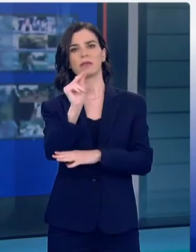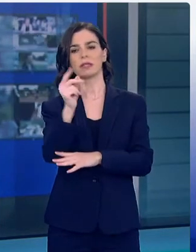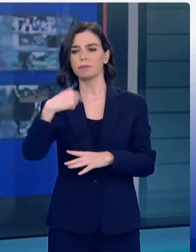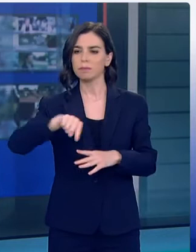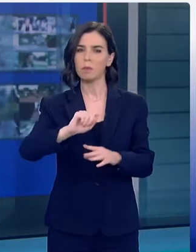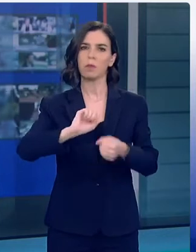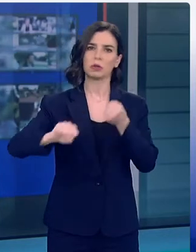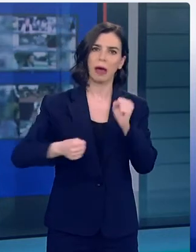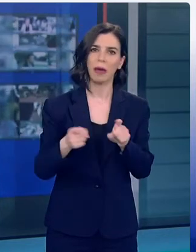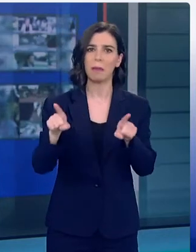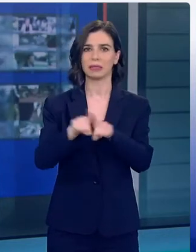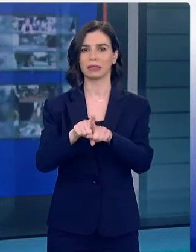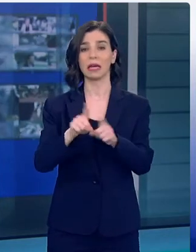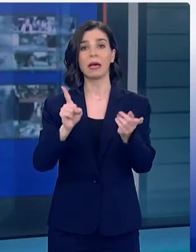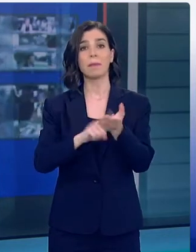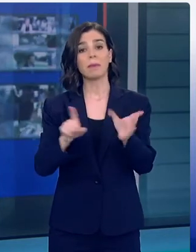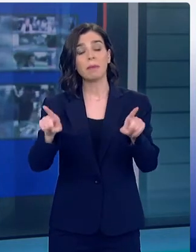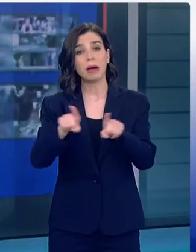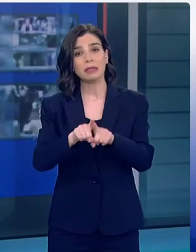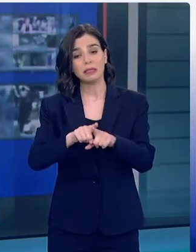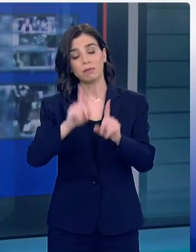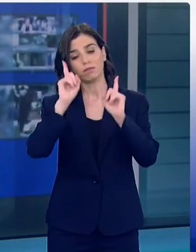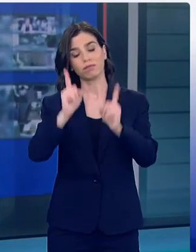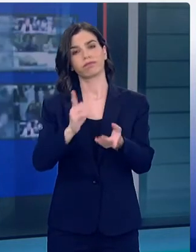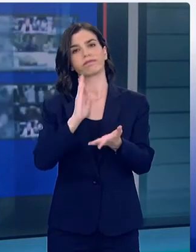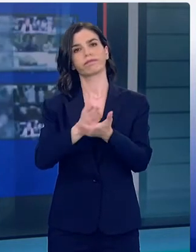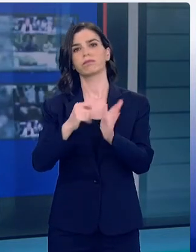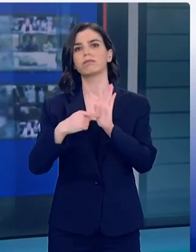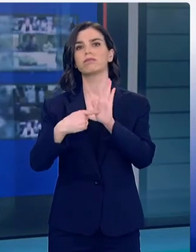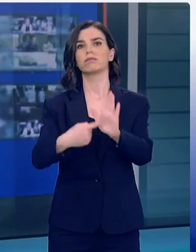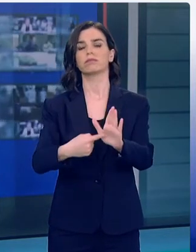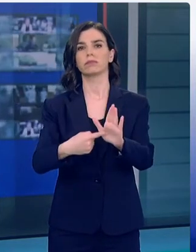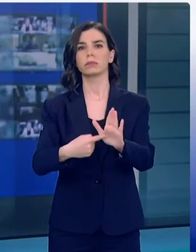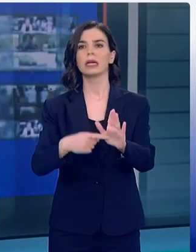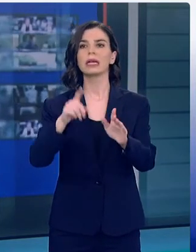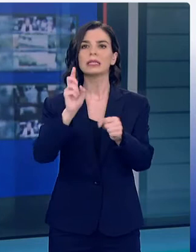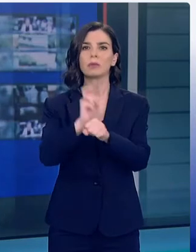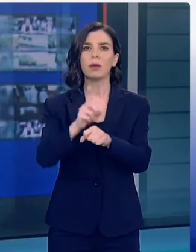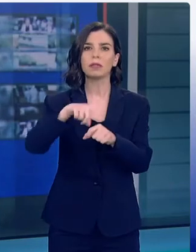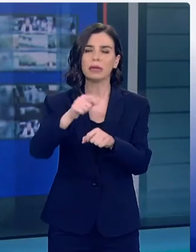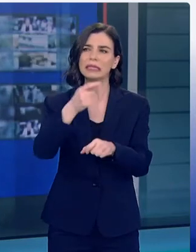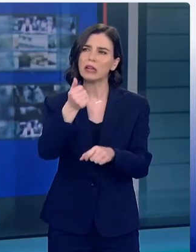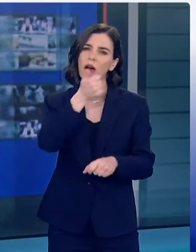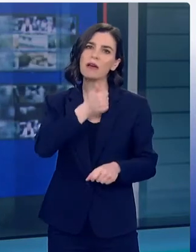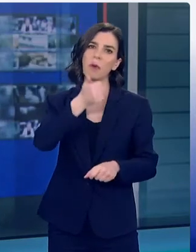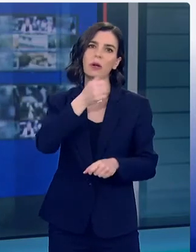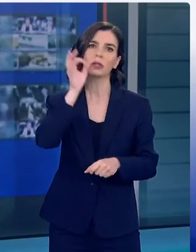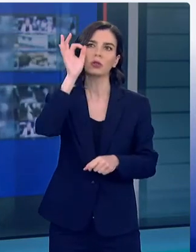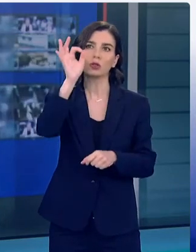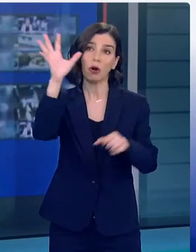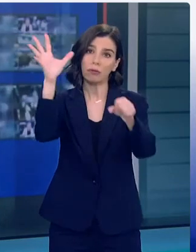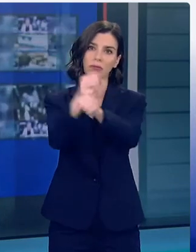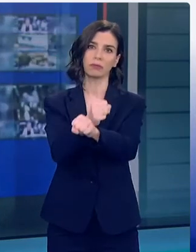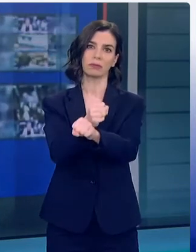συλλογική προσπάθεια. Ας συνεχίσουμε να δείχνουμε την ίδια αποφασιστικότητα και πειθαρχία και για τις υπόλοιπες ημέρες που απομένουν μέχρι να πετύχουμε το στόχο